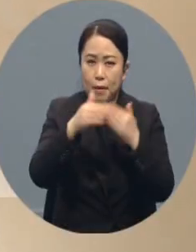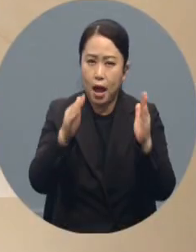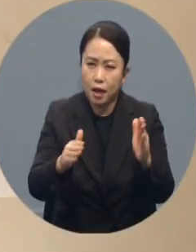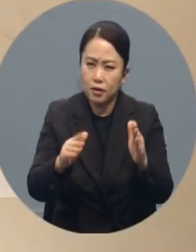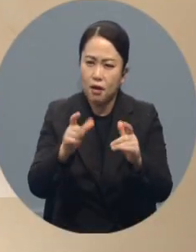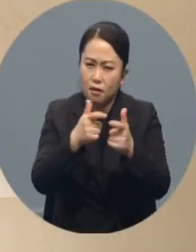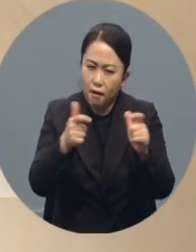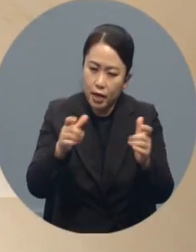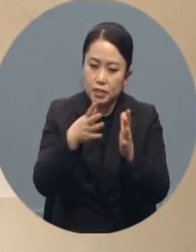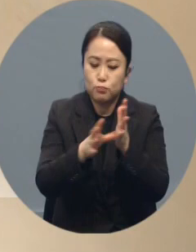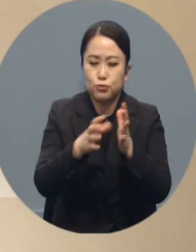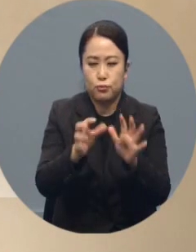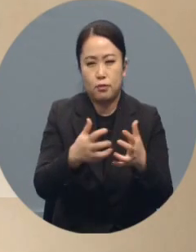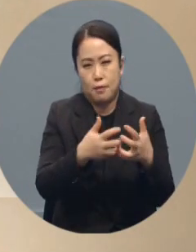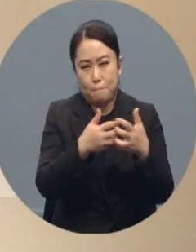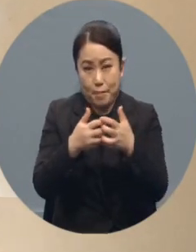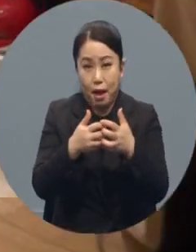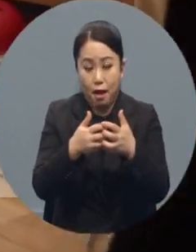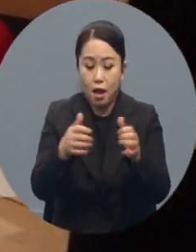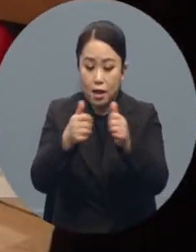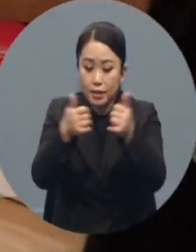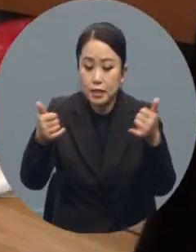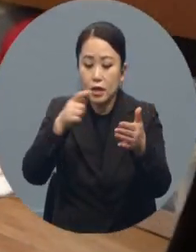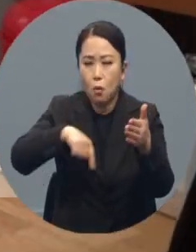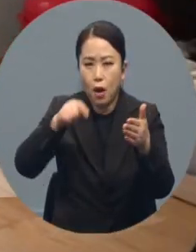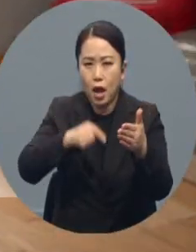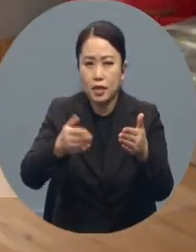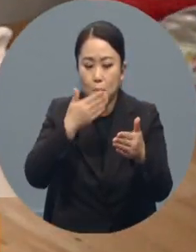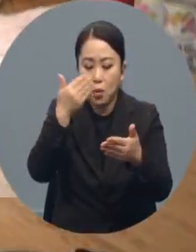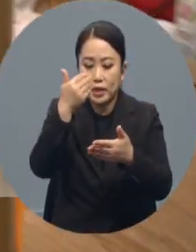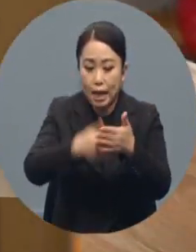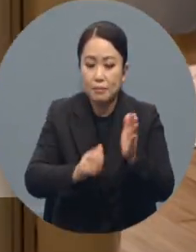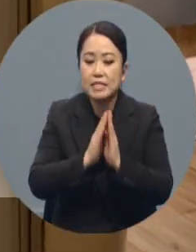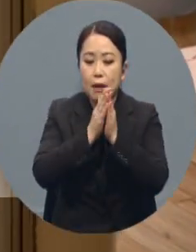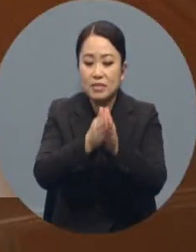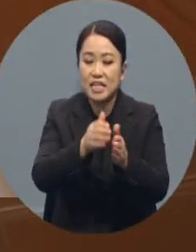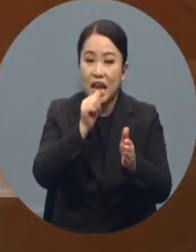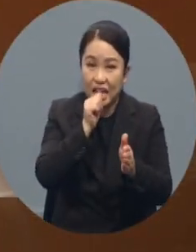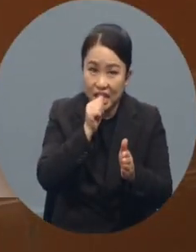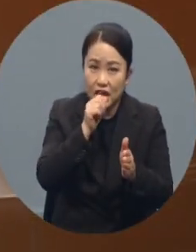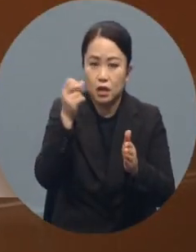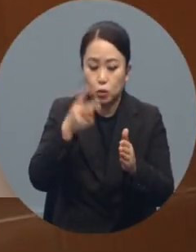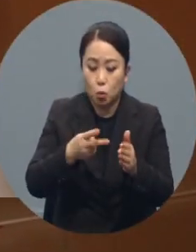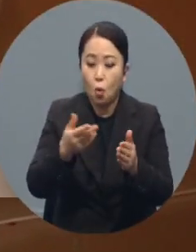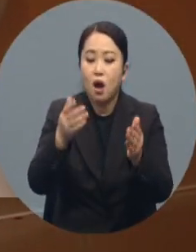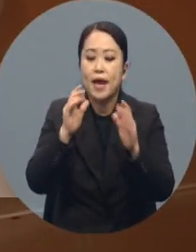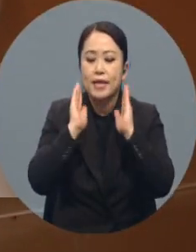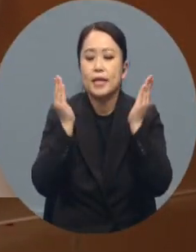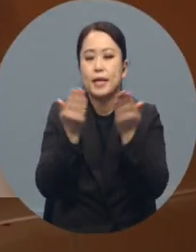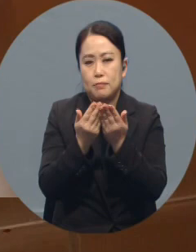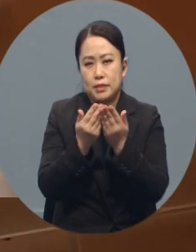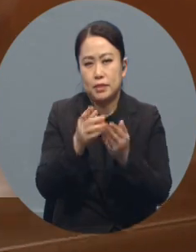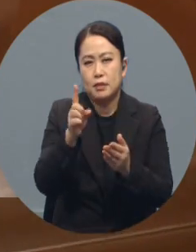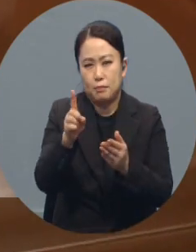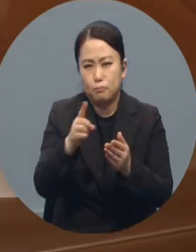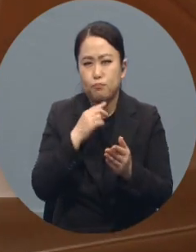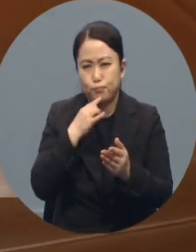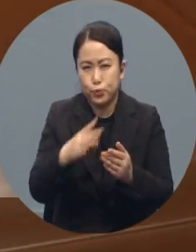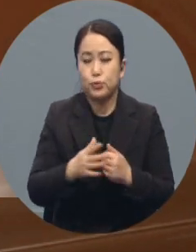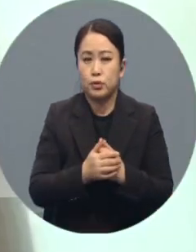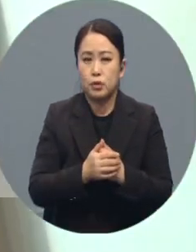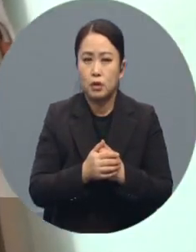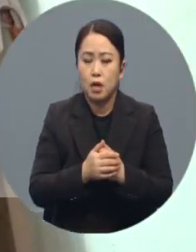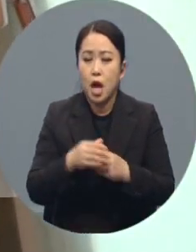살림살이로 꽉 찼고 냉장관에는 먹다 남은 참치캔과 얻어든 김치가 전부입니다 제대로